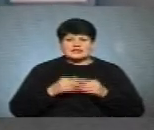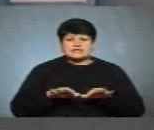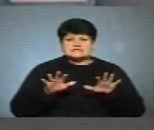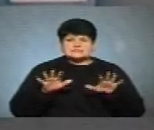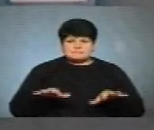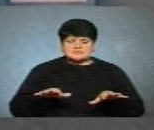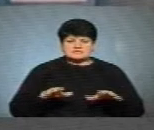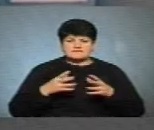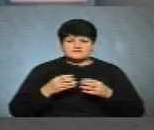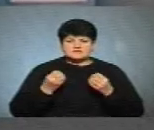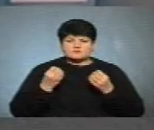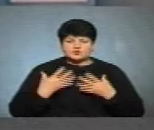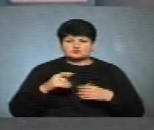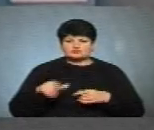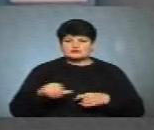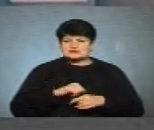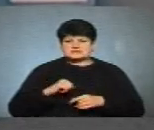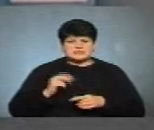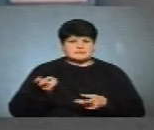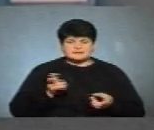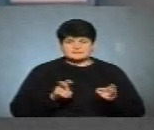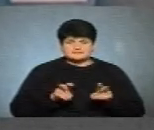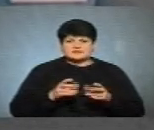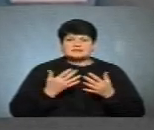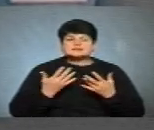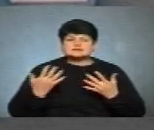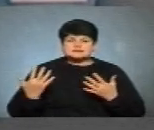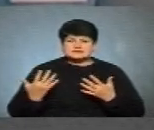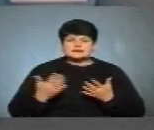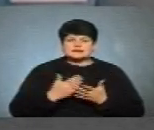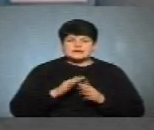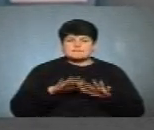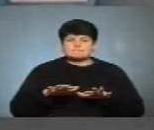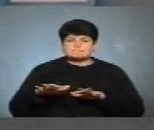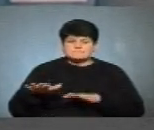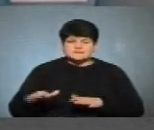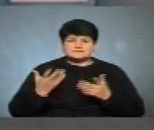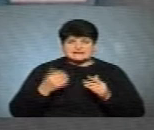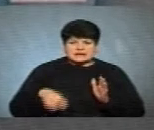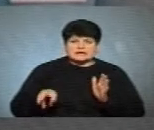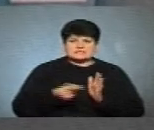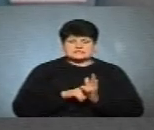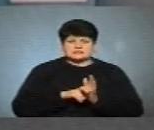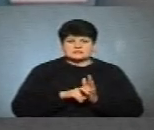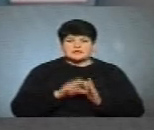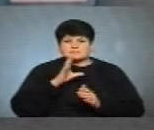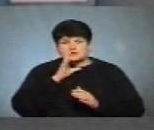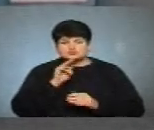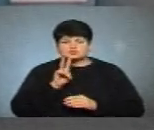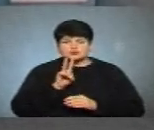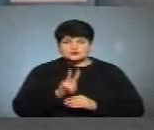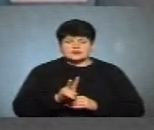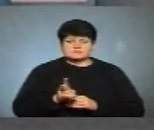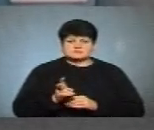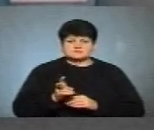місць, вже просто люди самі не заходять. Скільки є посадкових місць, який сідає. Маршрутки і тролейбуси